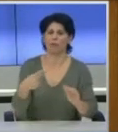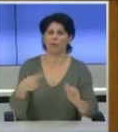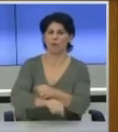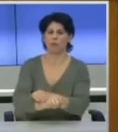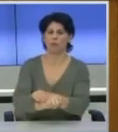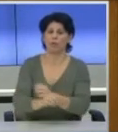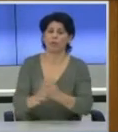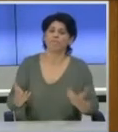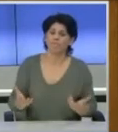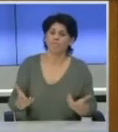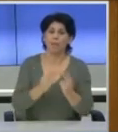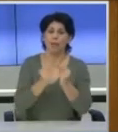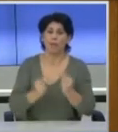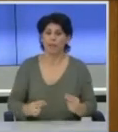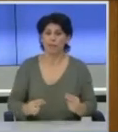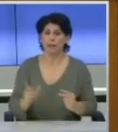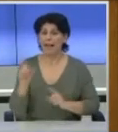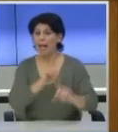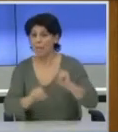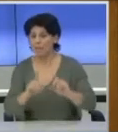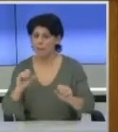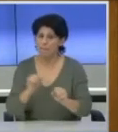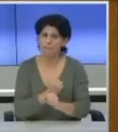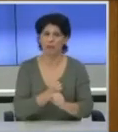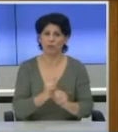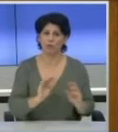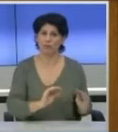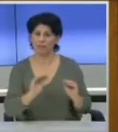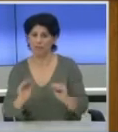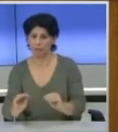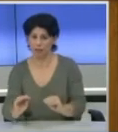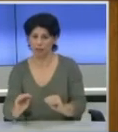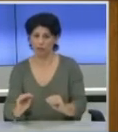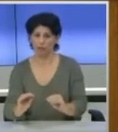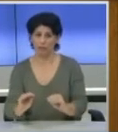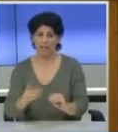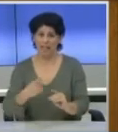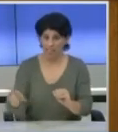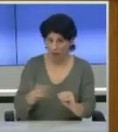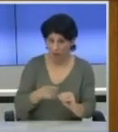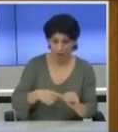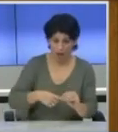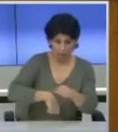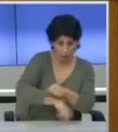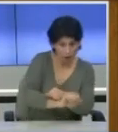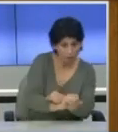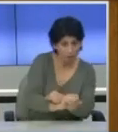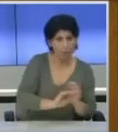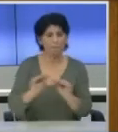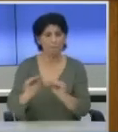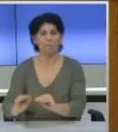έτσι κάποιοι επιμένουν να μεταφέρουν τις διαφορές τους από τα γήπεδα στην